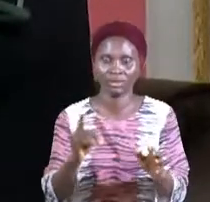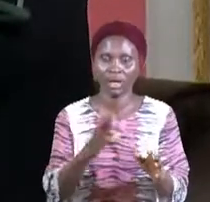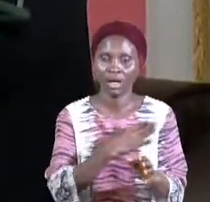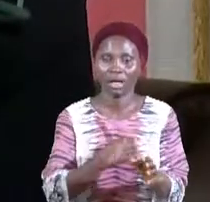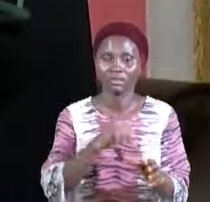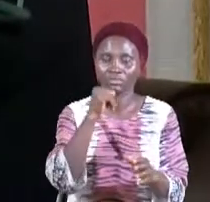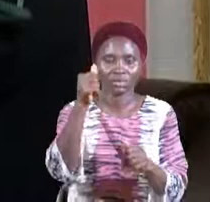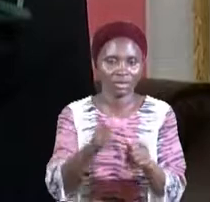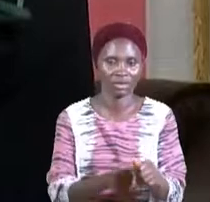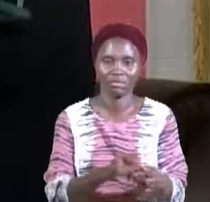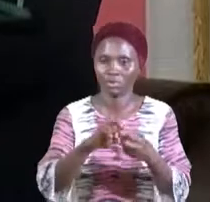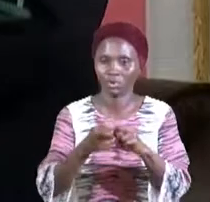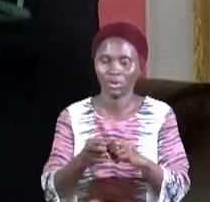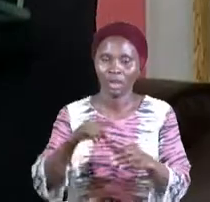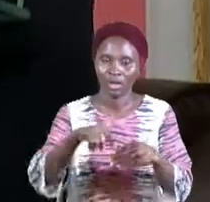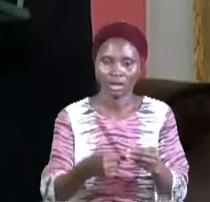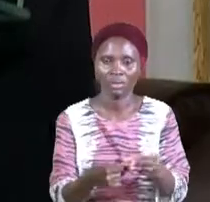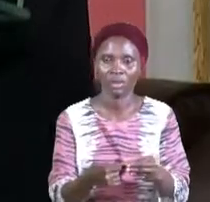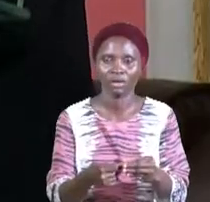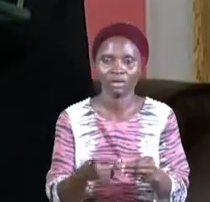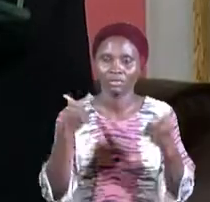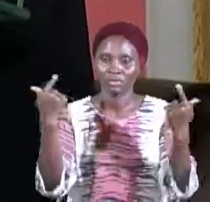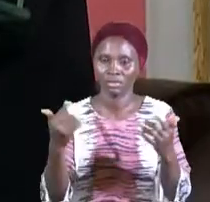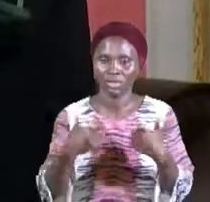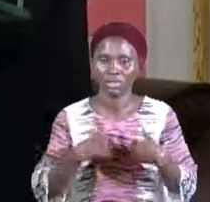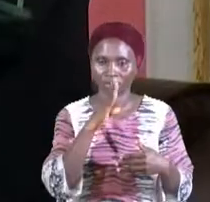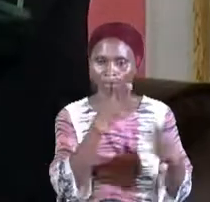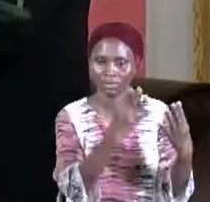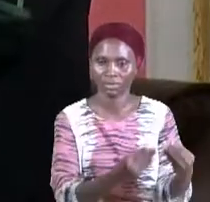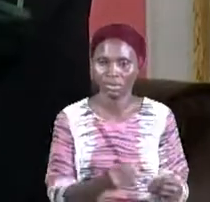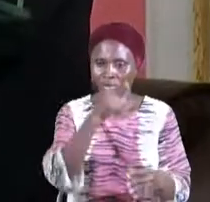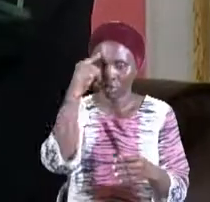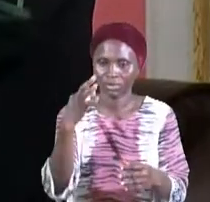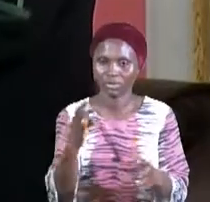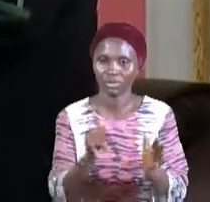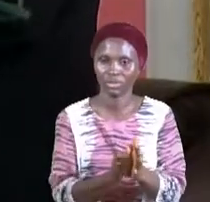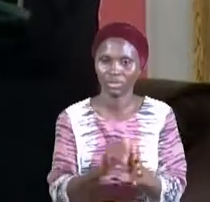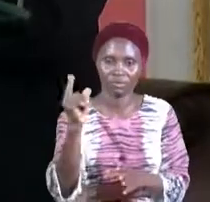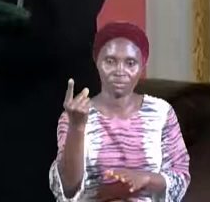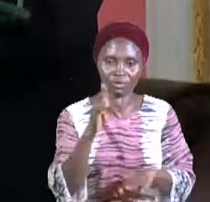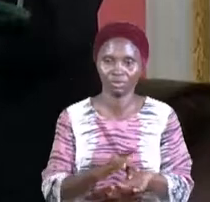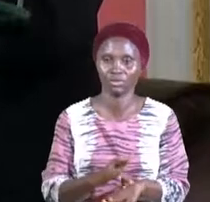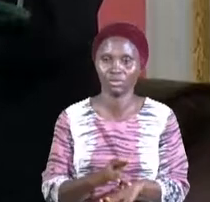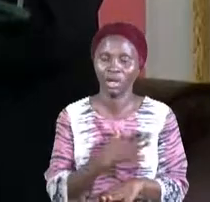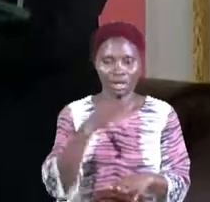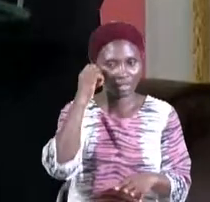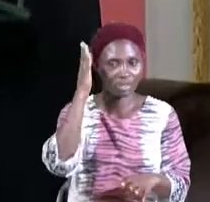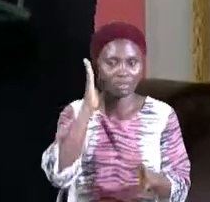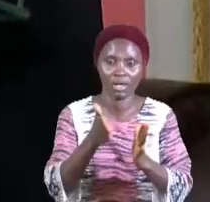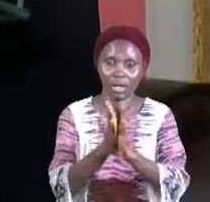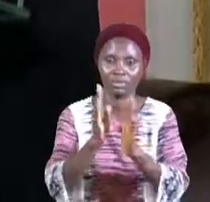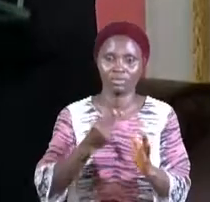ce n'est pas tout le problème concernant le péché qui a été résolu à cause de cette première touche. Et il nous